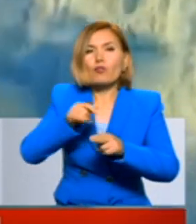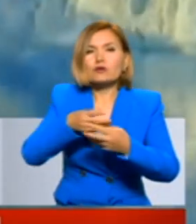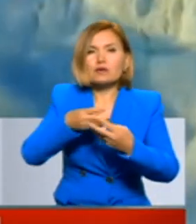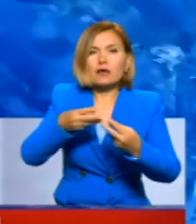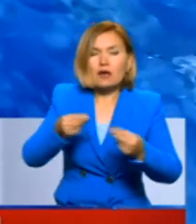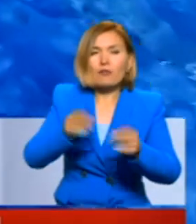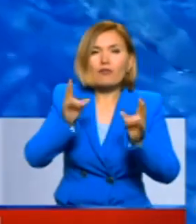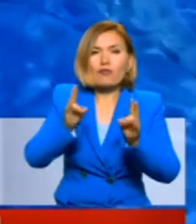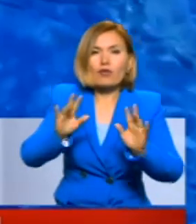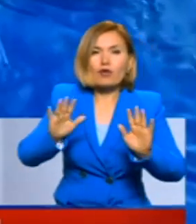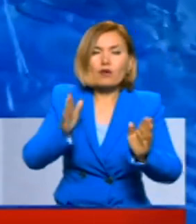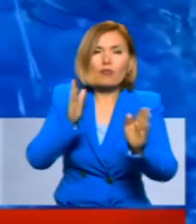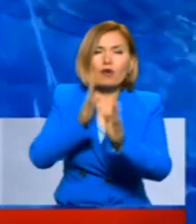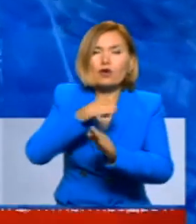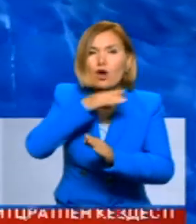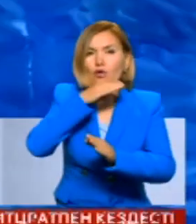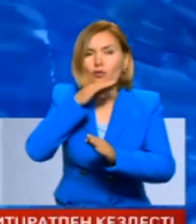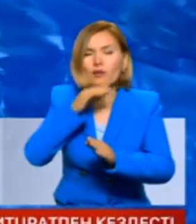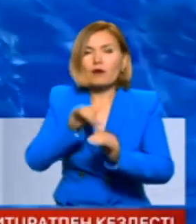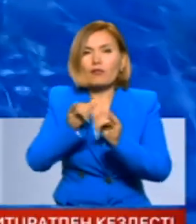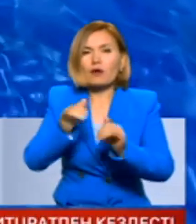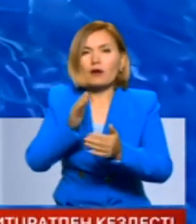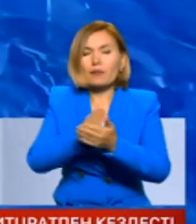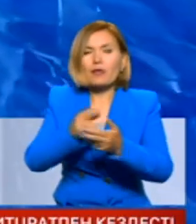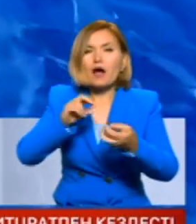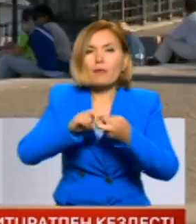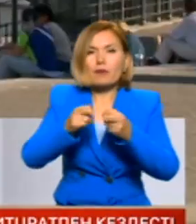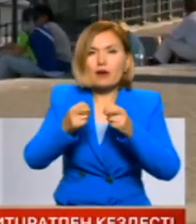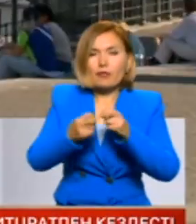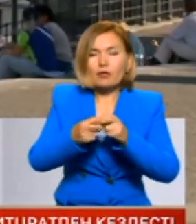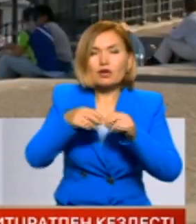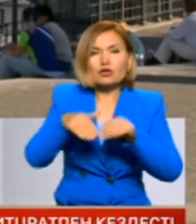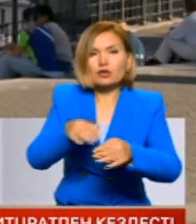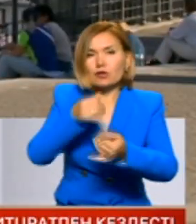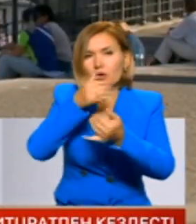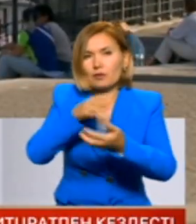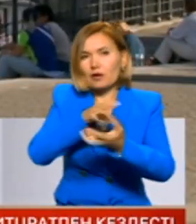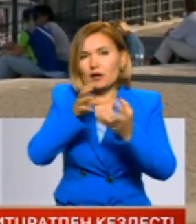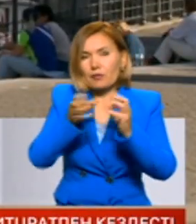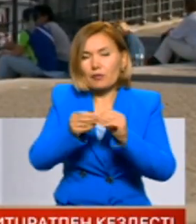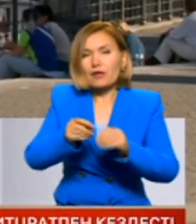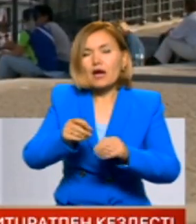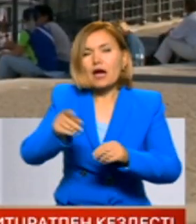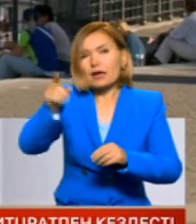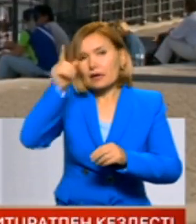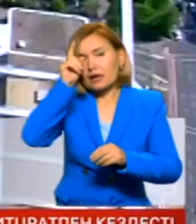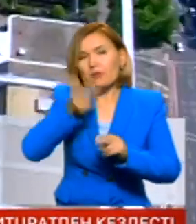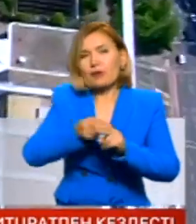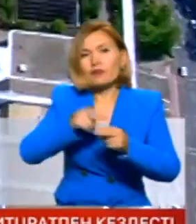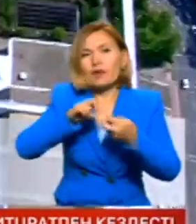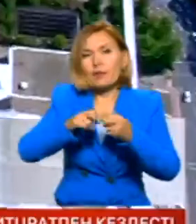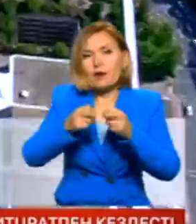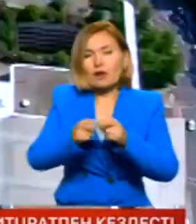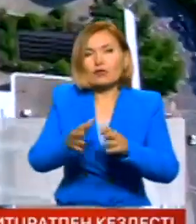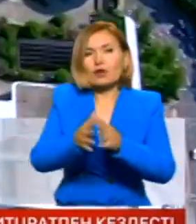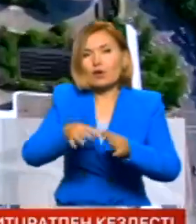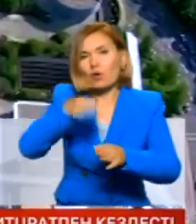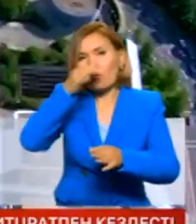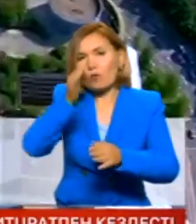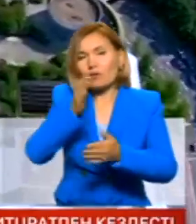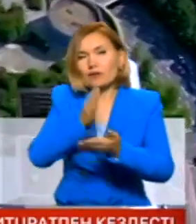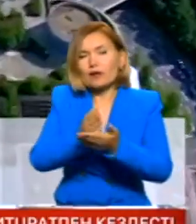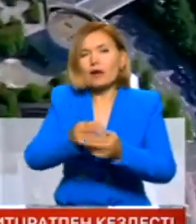экологиялық апатпен күресуде бірігу керек, өйткені проблеманы жекелеген елдер өз бетінше шеше алмайды. Ал Германияның бұл мәселемен күресуде тәжірибесі аймақ үшін